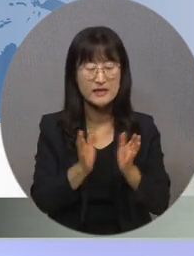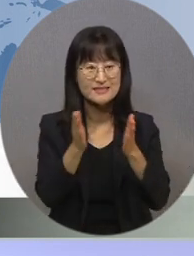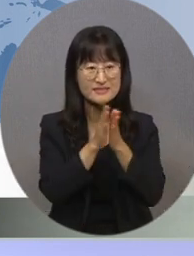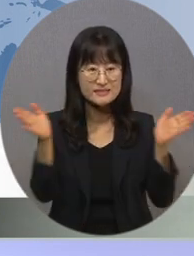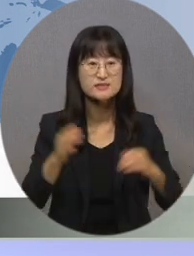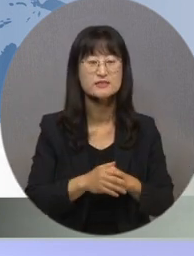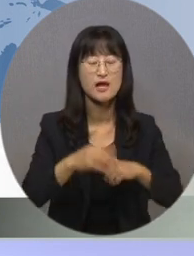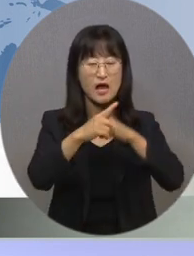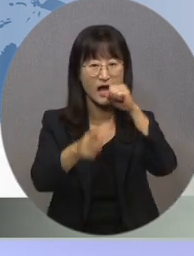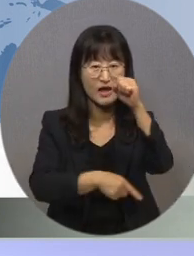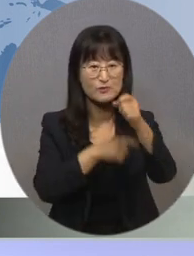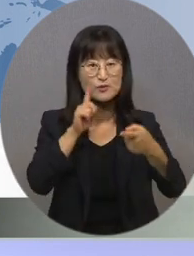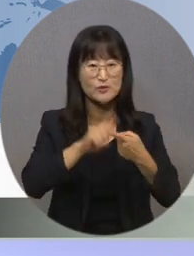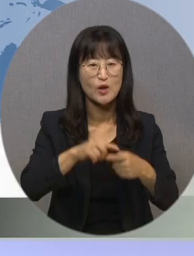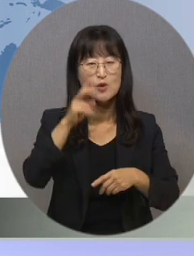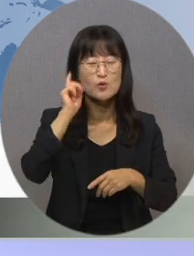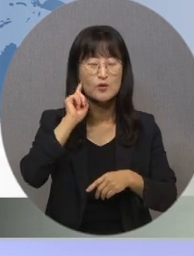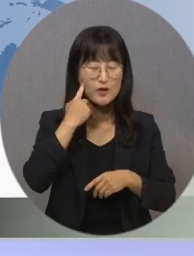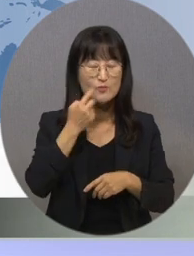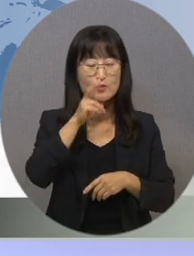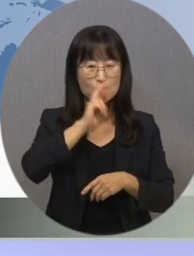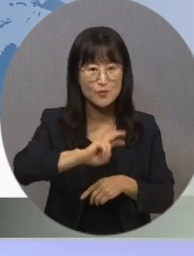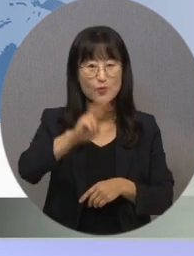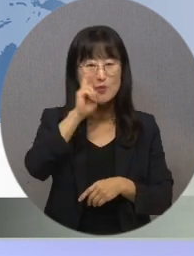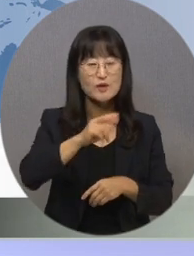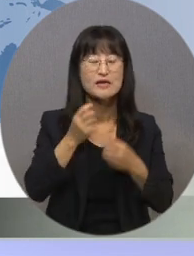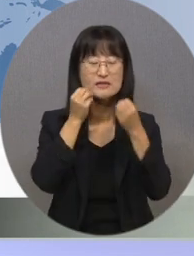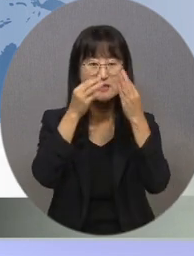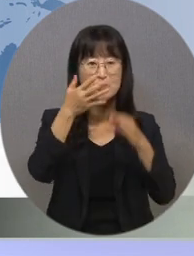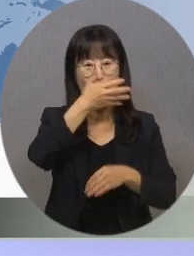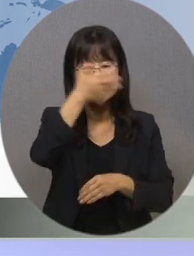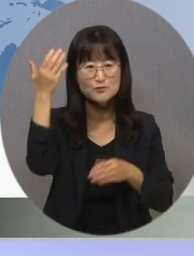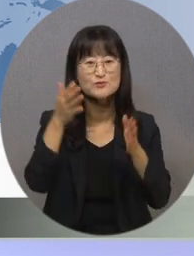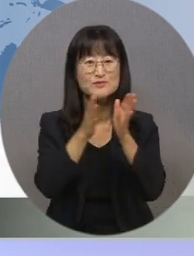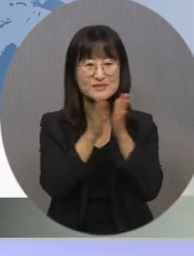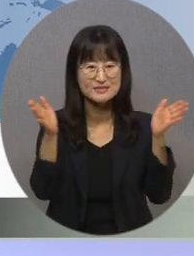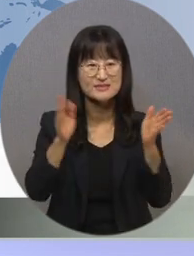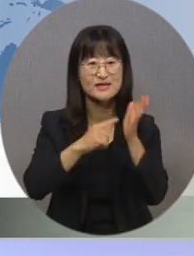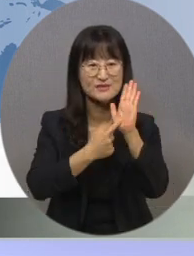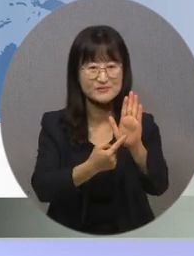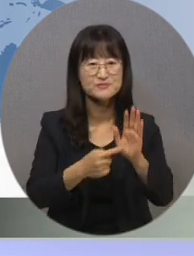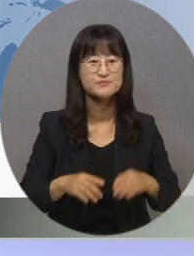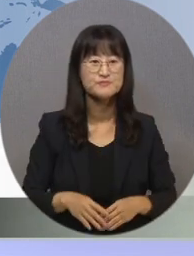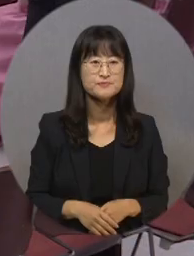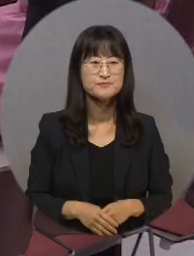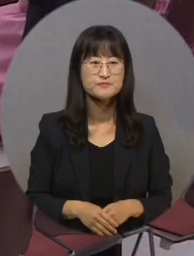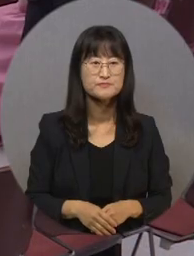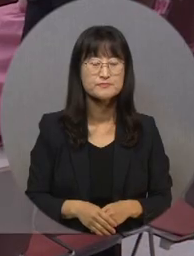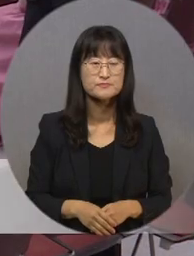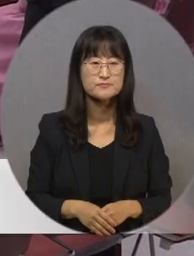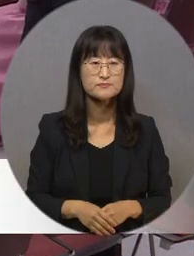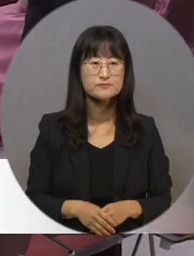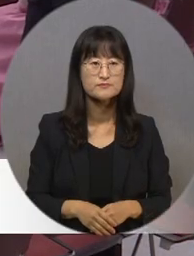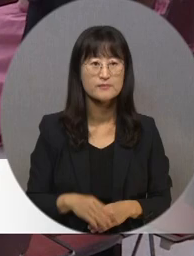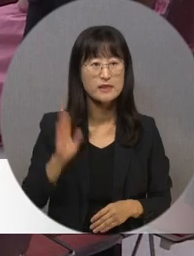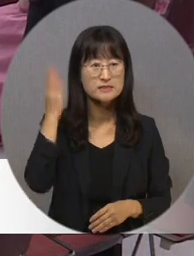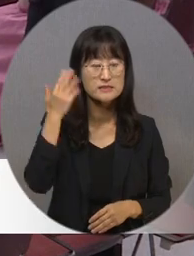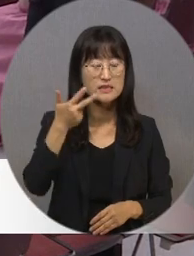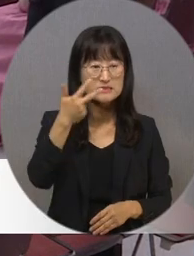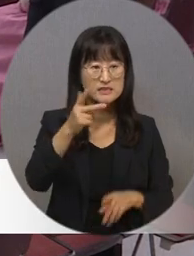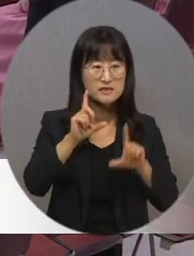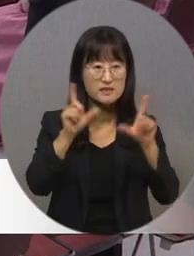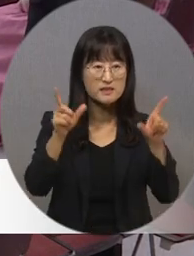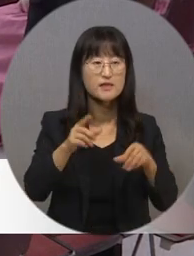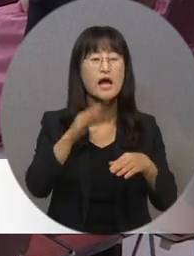단원들의 아름다운 노래가이 새로운 꿈의 시작을 알렸는데요 최유라 기자입니다 지난 7일